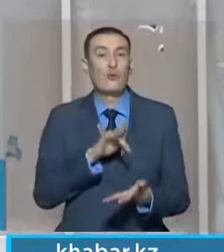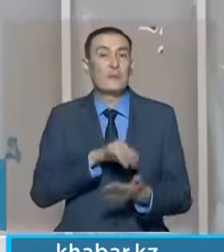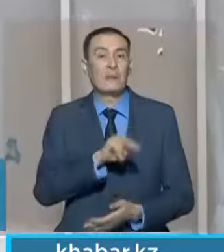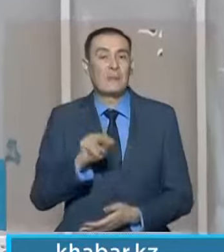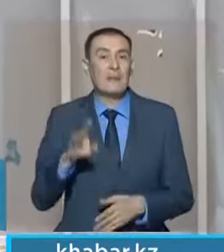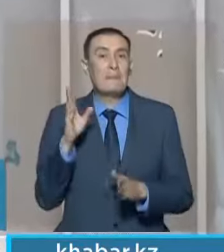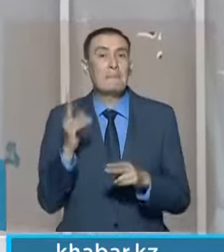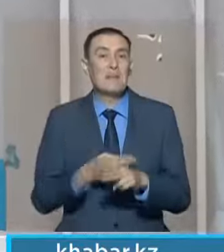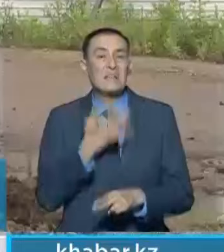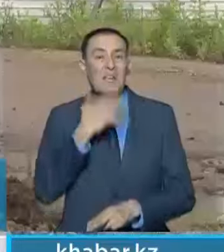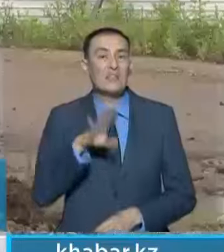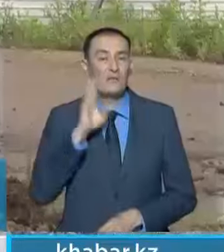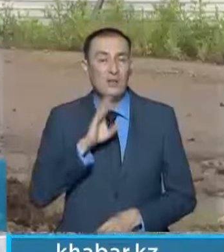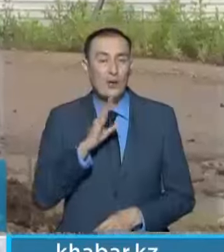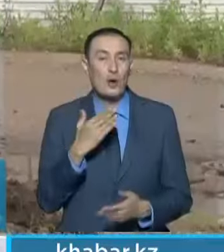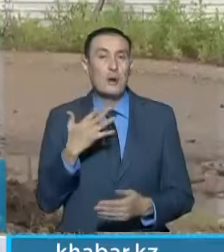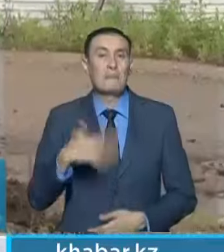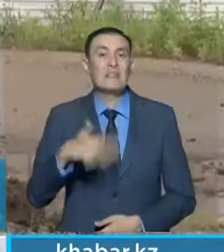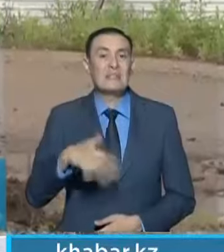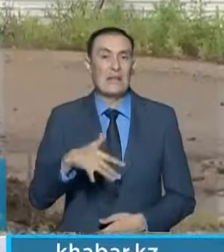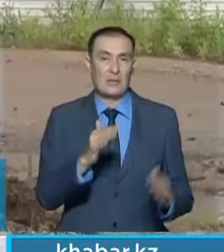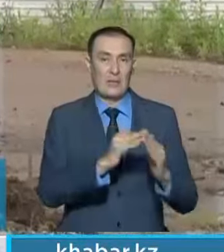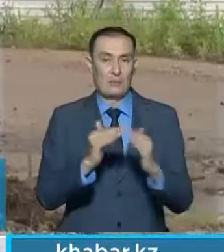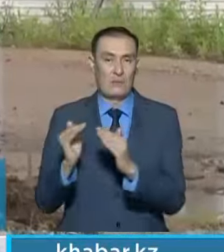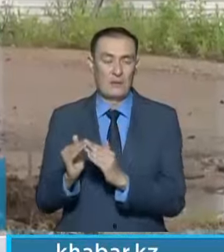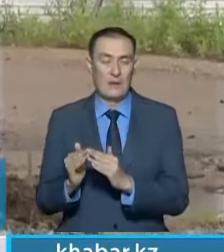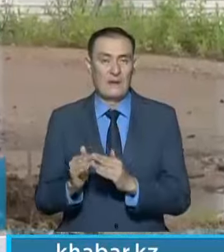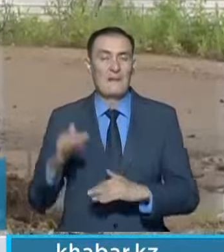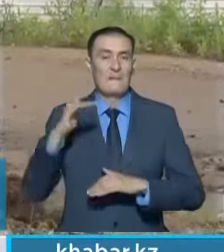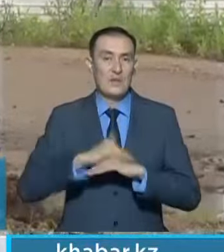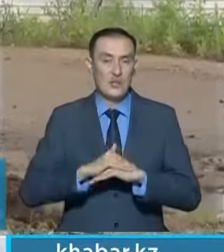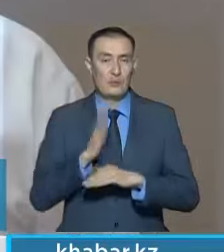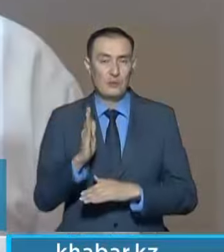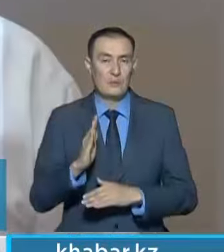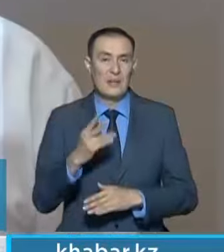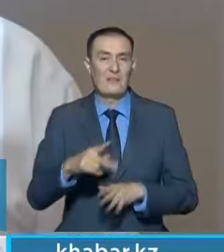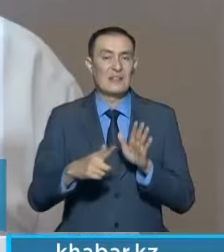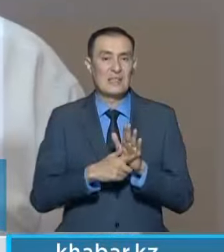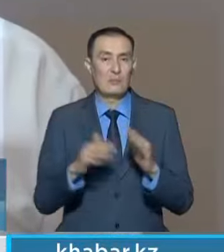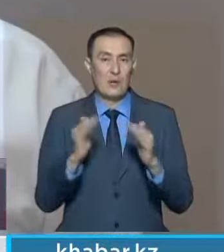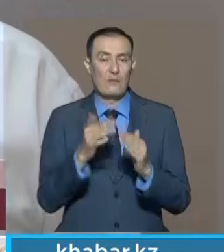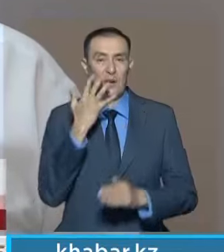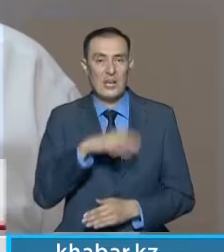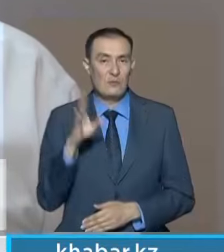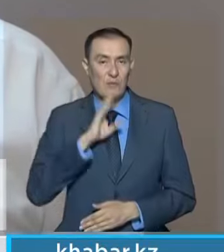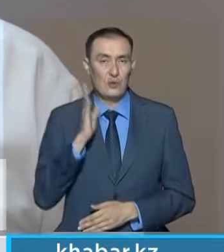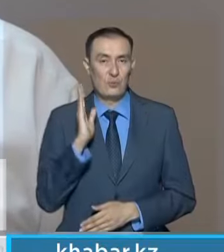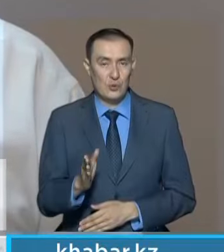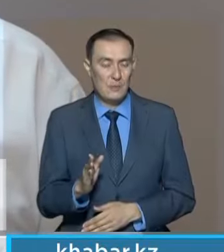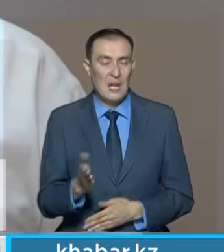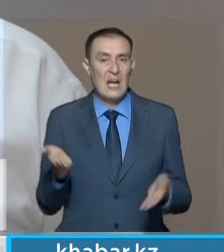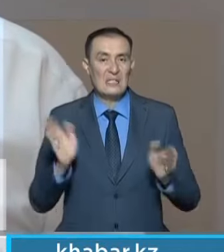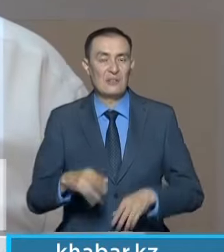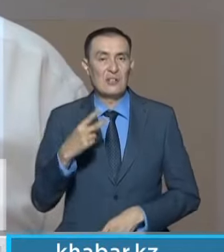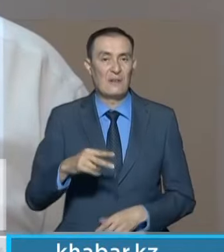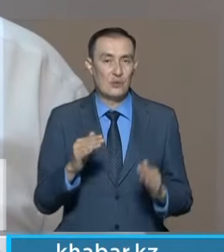без горячего водоснабжения остаются полсотни многоэтажек. К вечеру планируется подключить 27 домов к горячему водоснабжению. Остальные